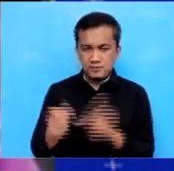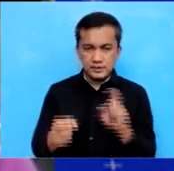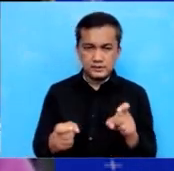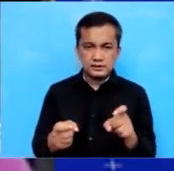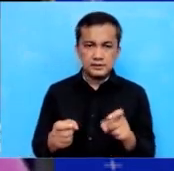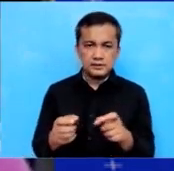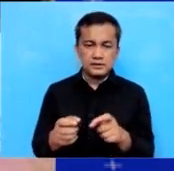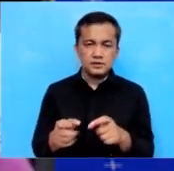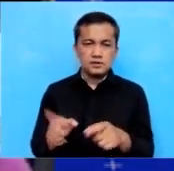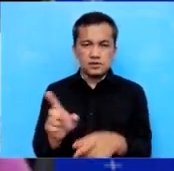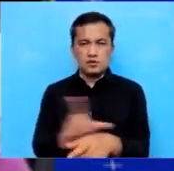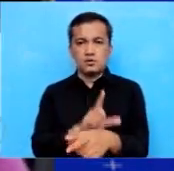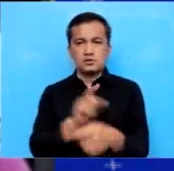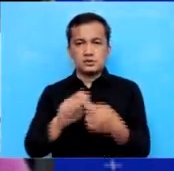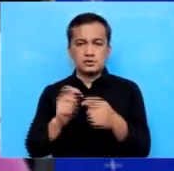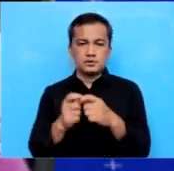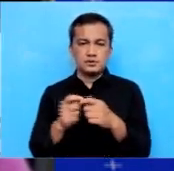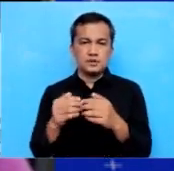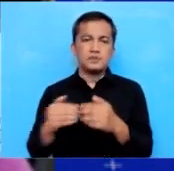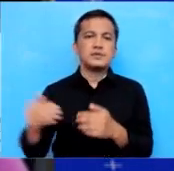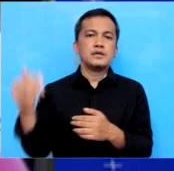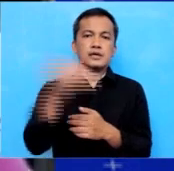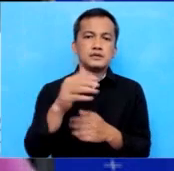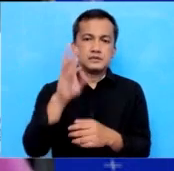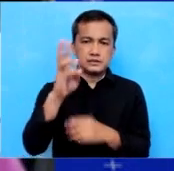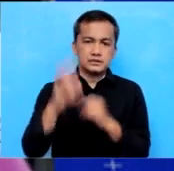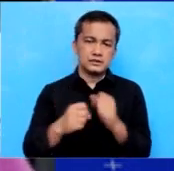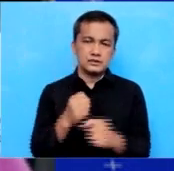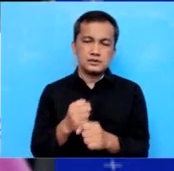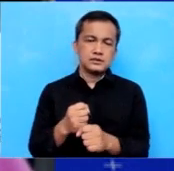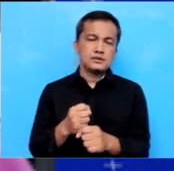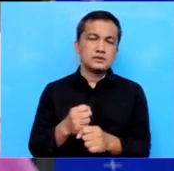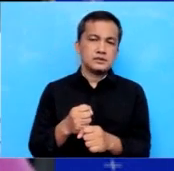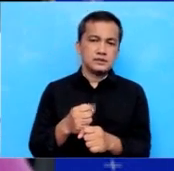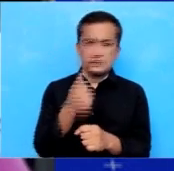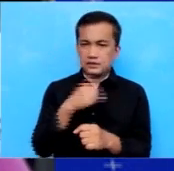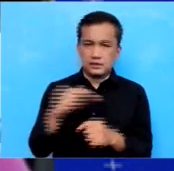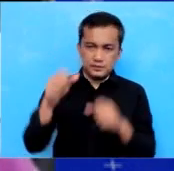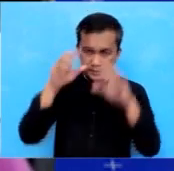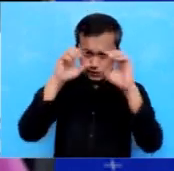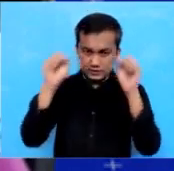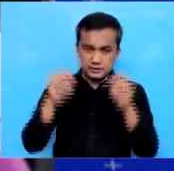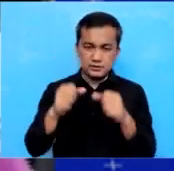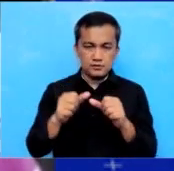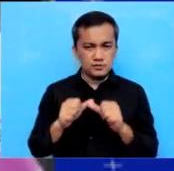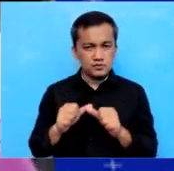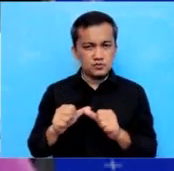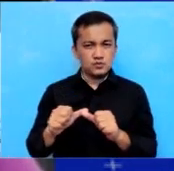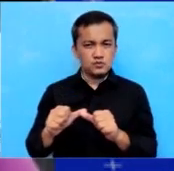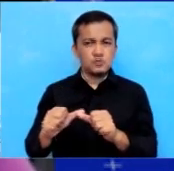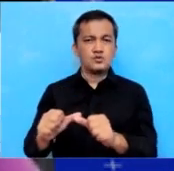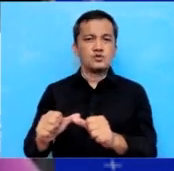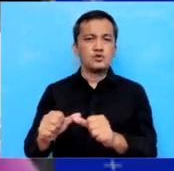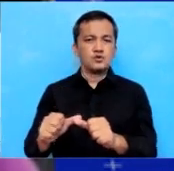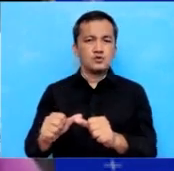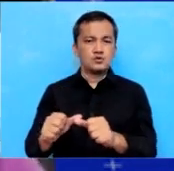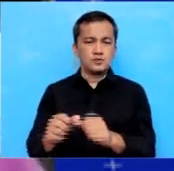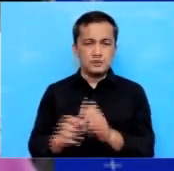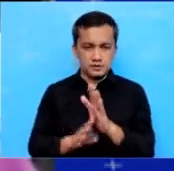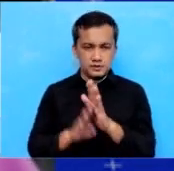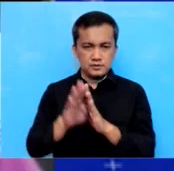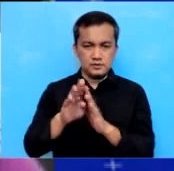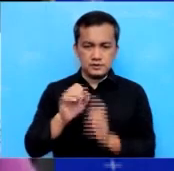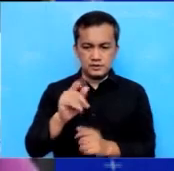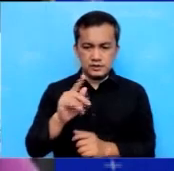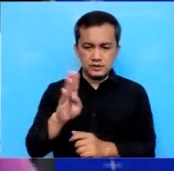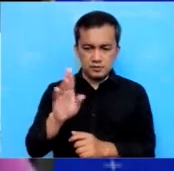and long-term, sana beyond a 6-year term of any president, di ba? Kailangan ganyan para tuloy-tuloy ang ating pag-unlad, stable ang economy,